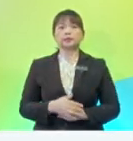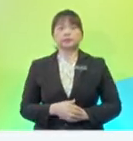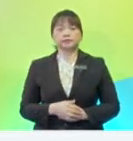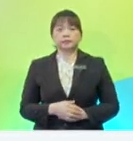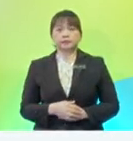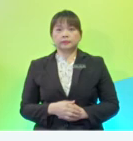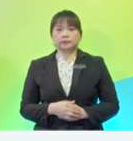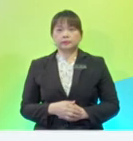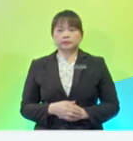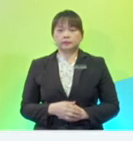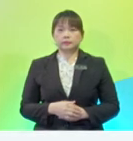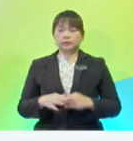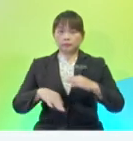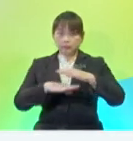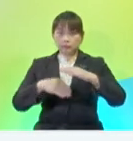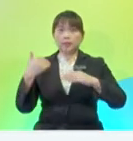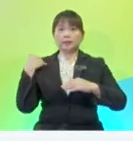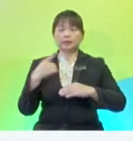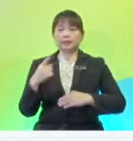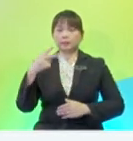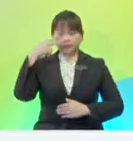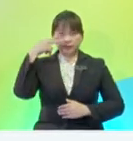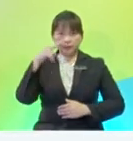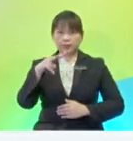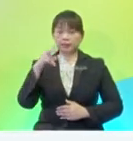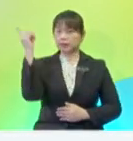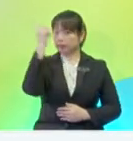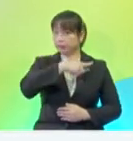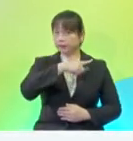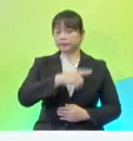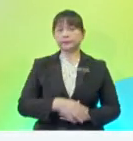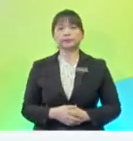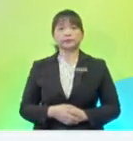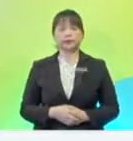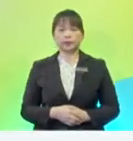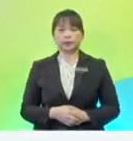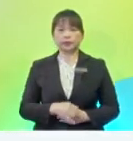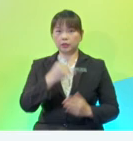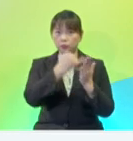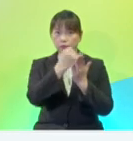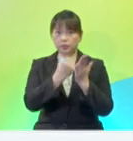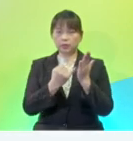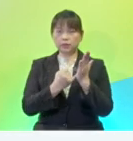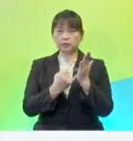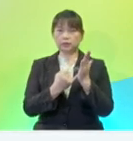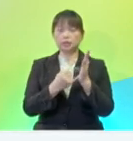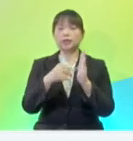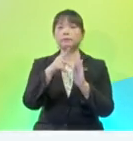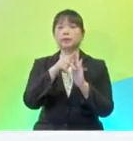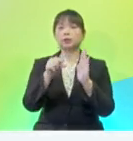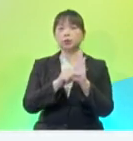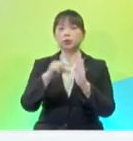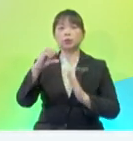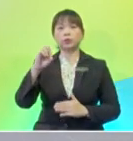kayak yang bawa adalah pandangan hadapan Oke jadi lukis penguapan penuh bagi objek itu oke